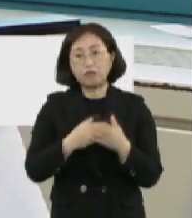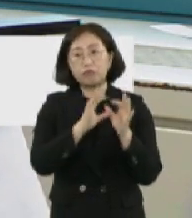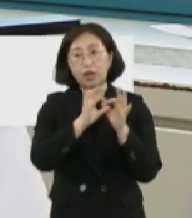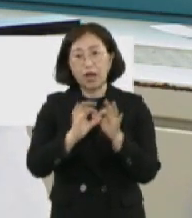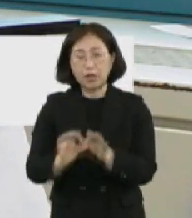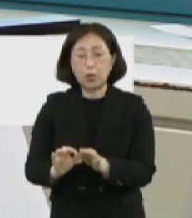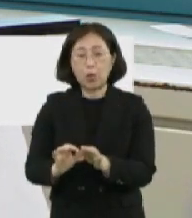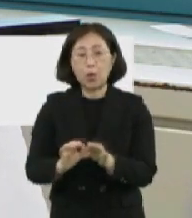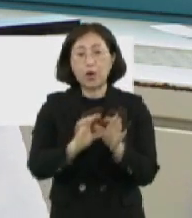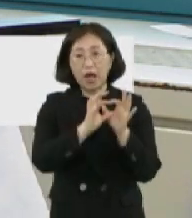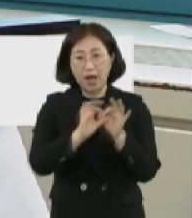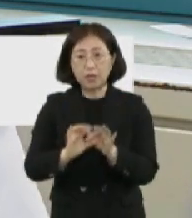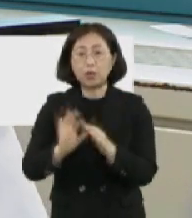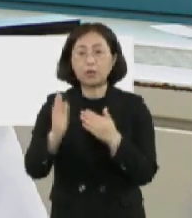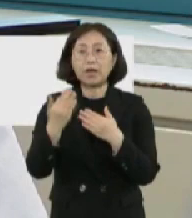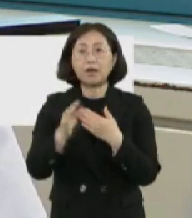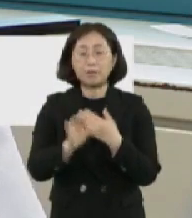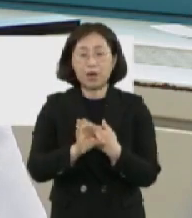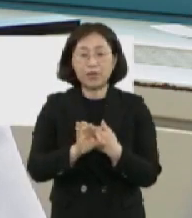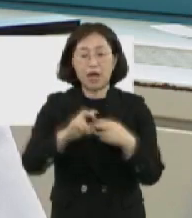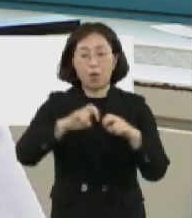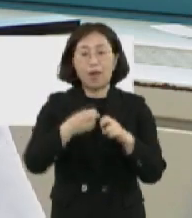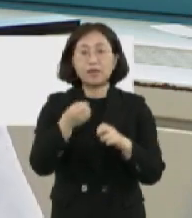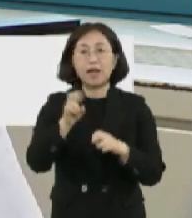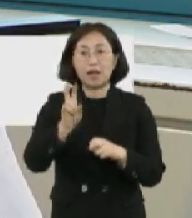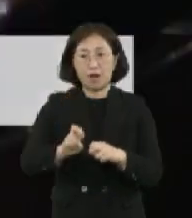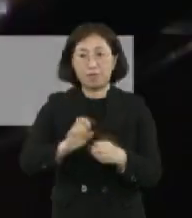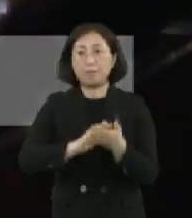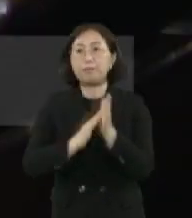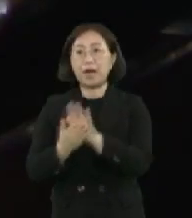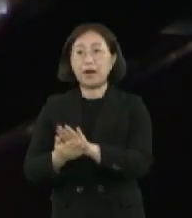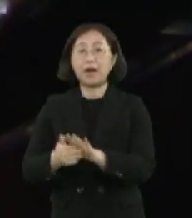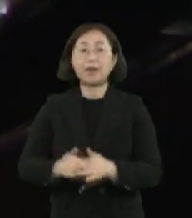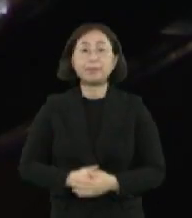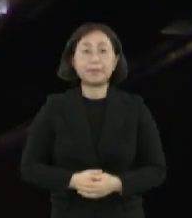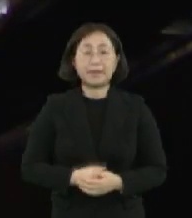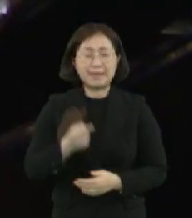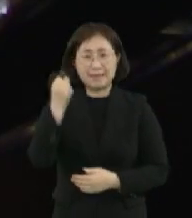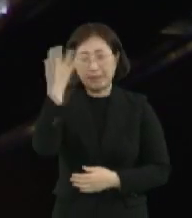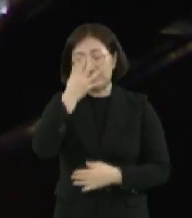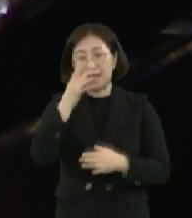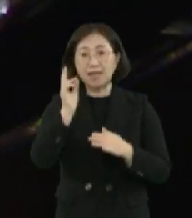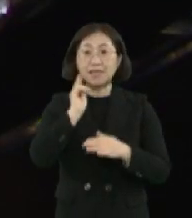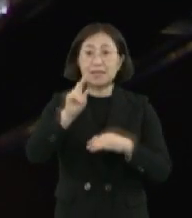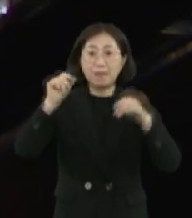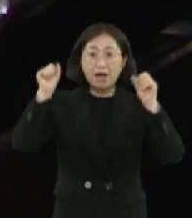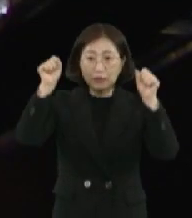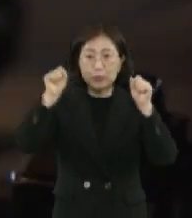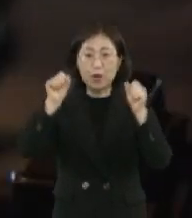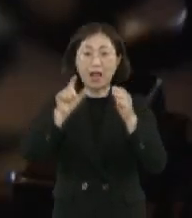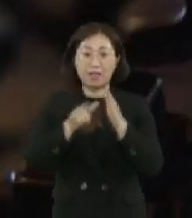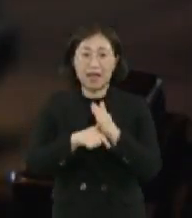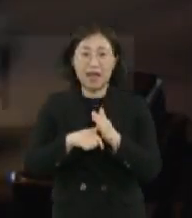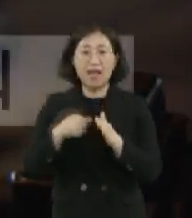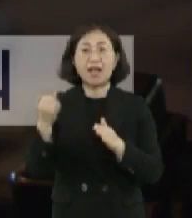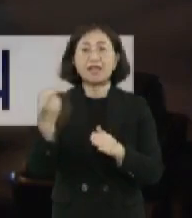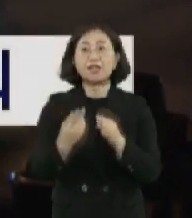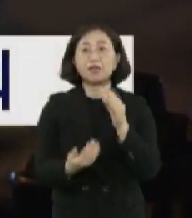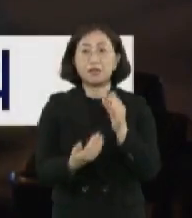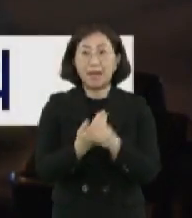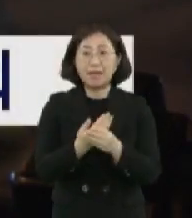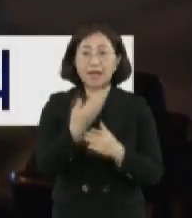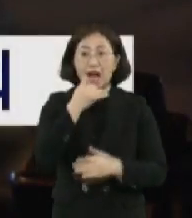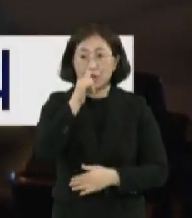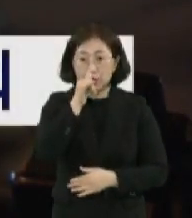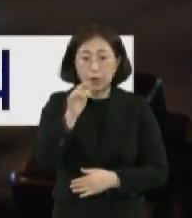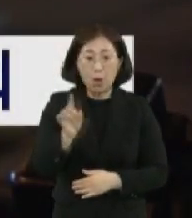있고 그게 계속되면 관절염으로 진행할 수도 있습니다. 갑자기 격렬한 운동을 할 때 자주 발생하는